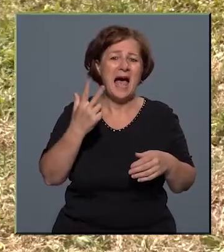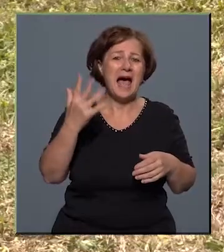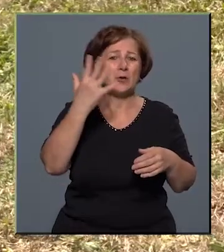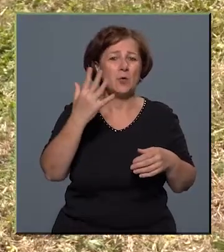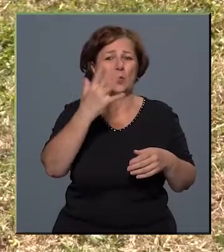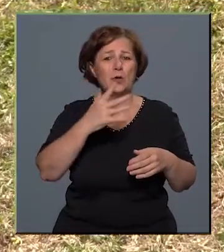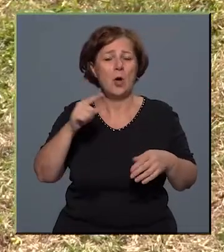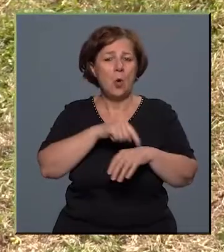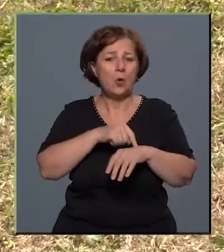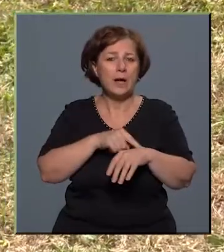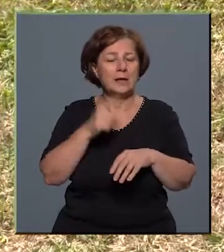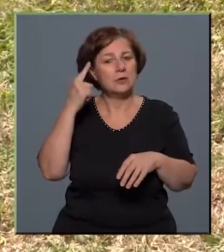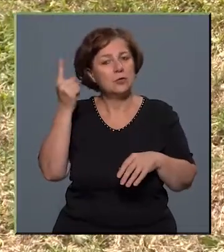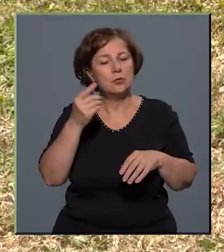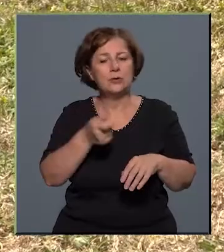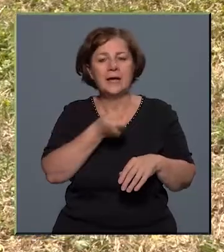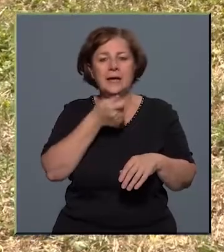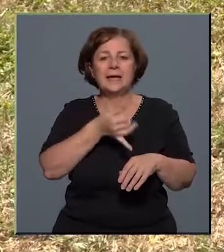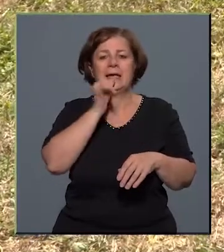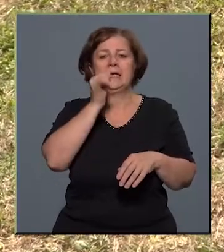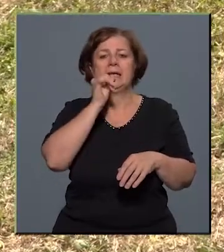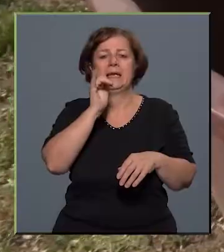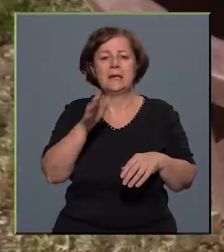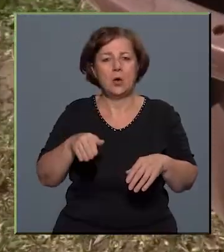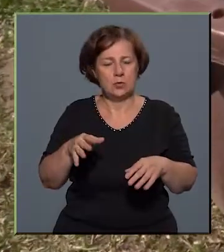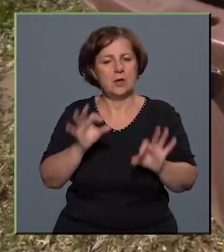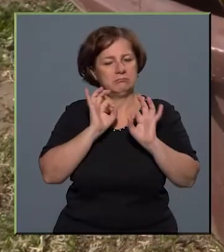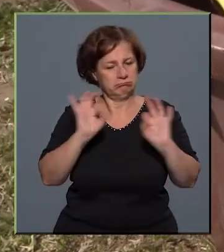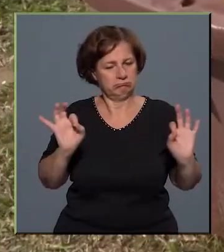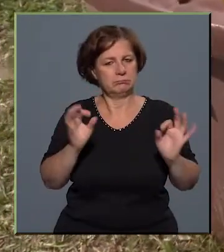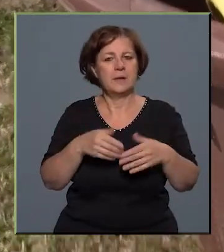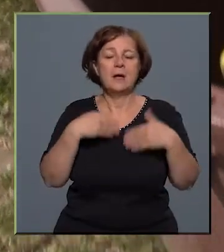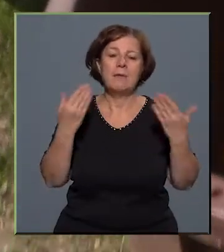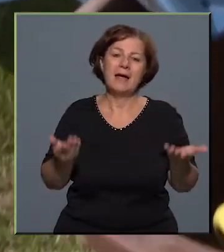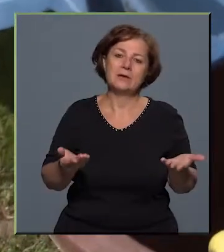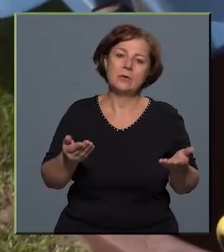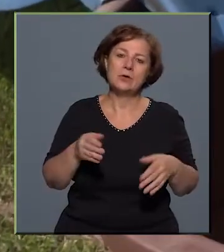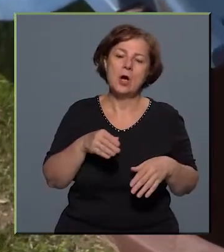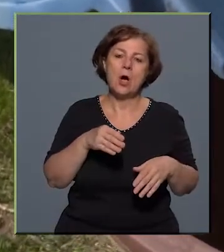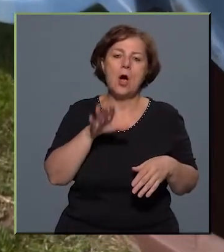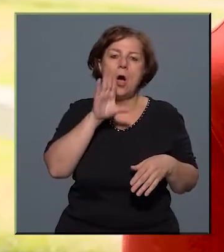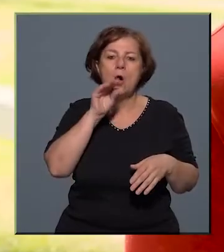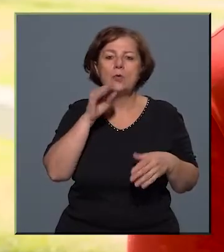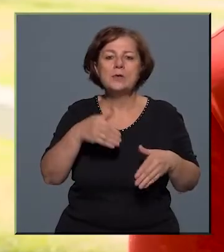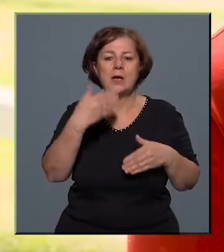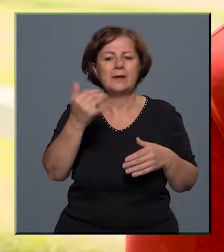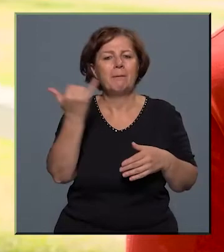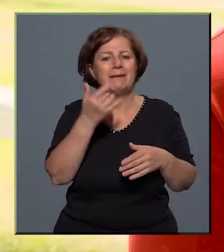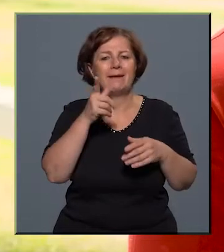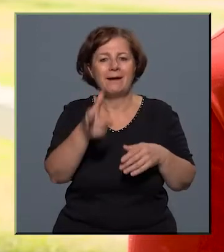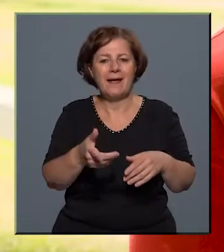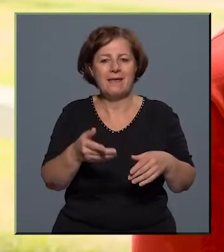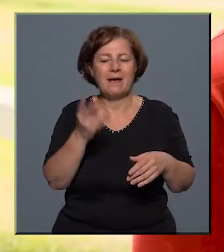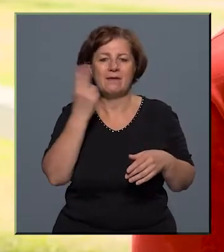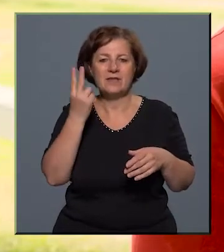kutyát, 3-5 óránként legalább tud a kutya inni, akkor az mindenféleképpen megfelelő, mert az, hogy a kutya előtt mindig legyen víz, ezt így mondani